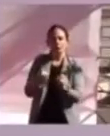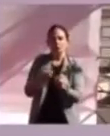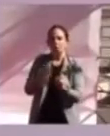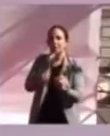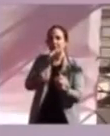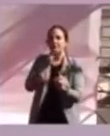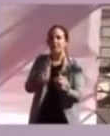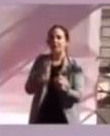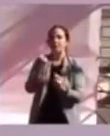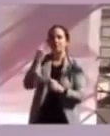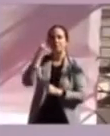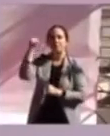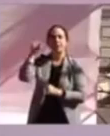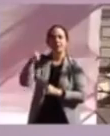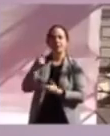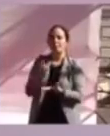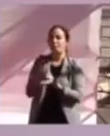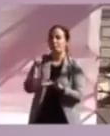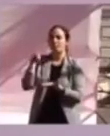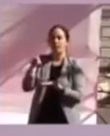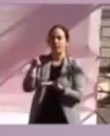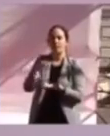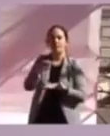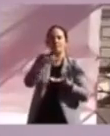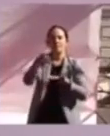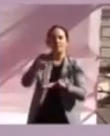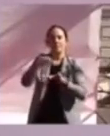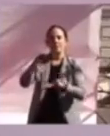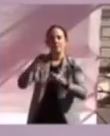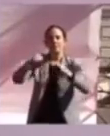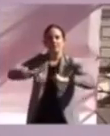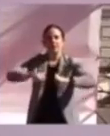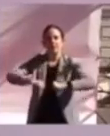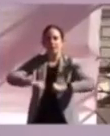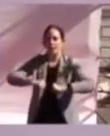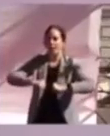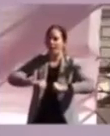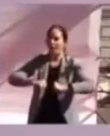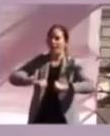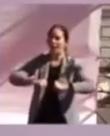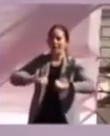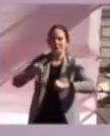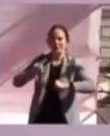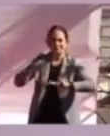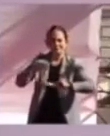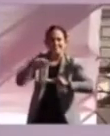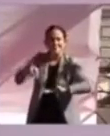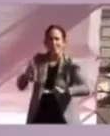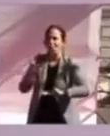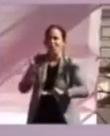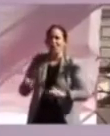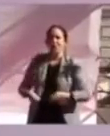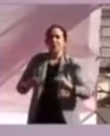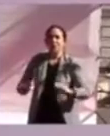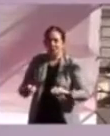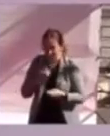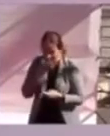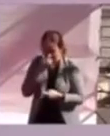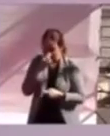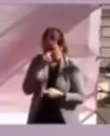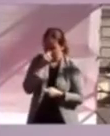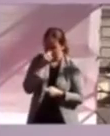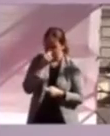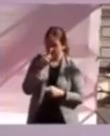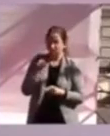che investire sulla sanità sulla prevenzione sulla sicurezza è appunto un investimento non un costo dall'altra parte